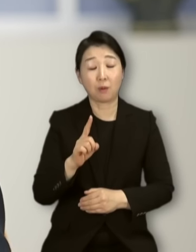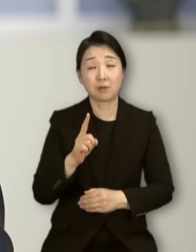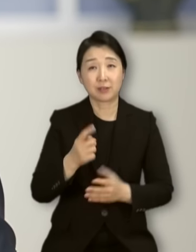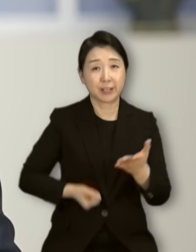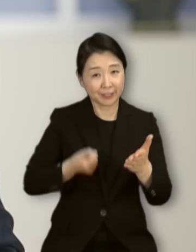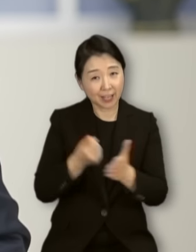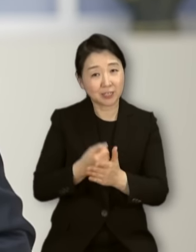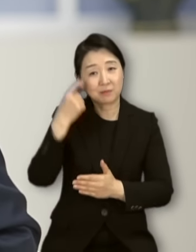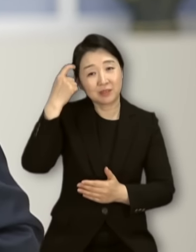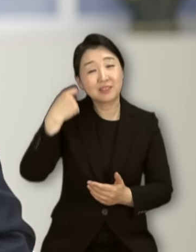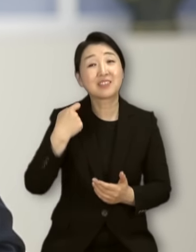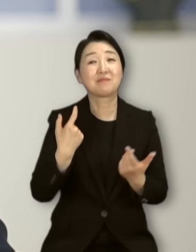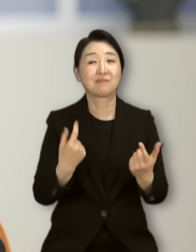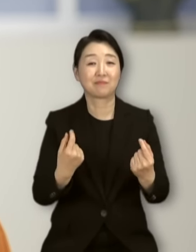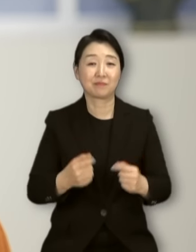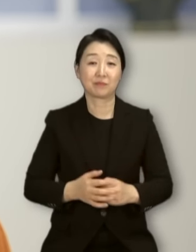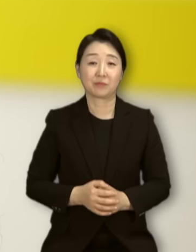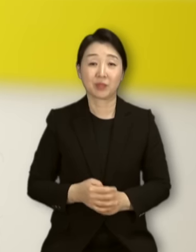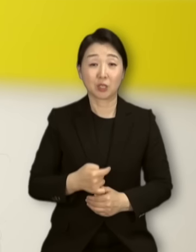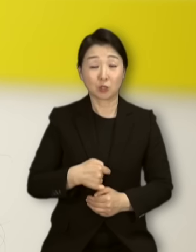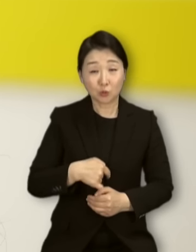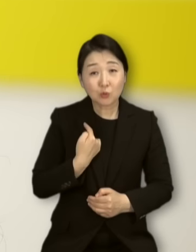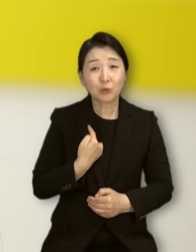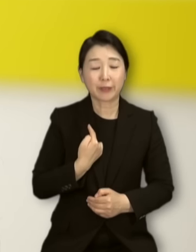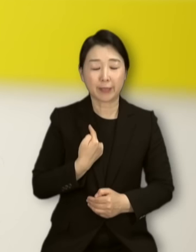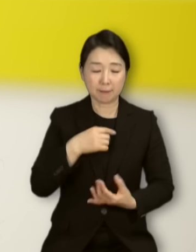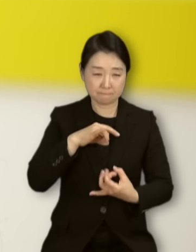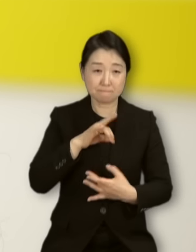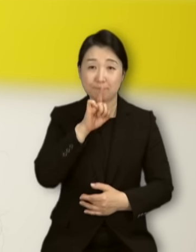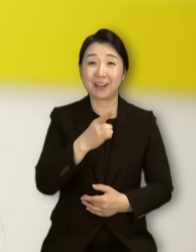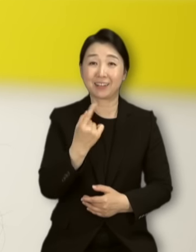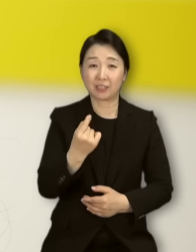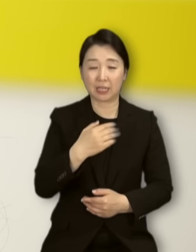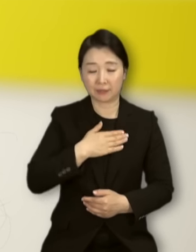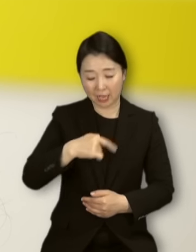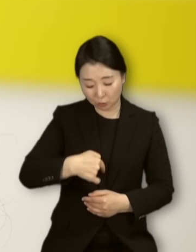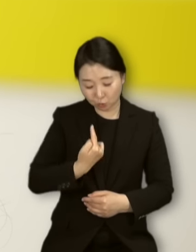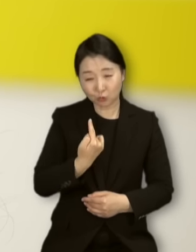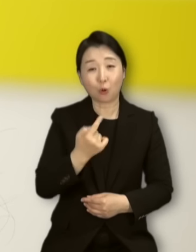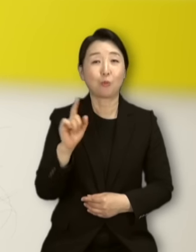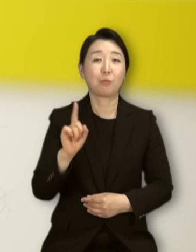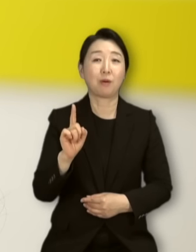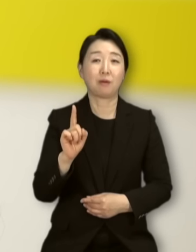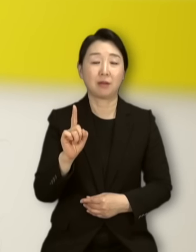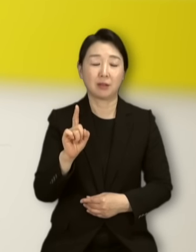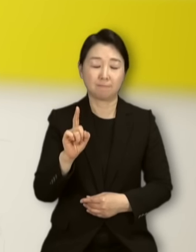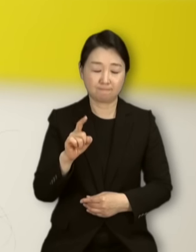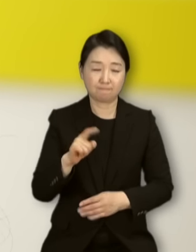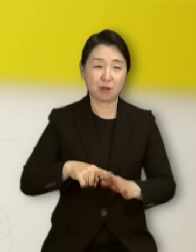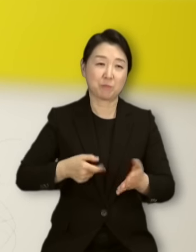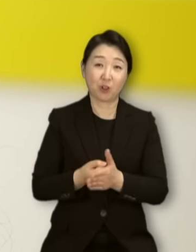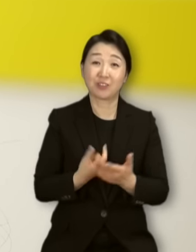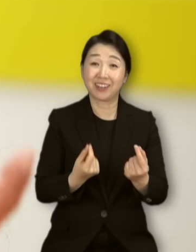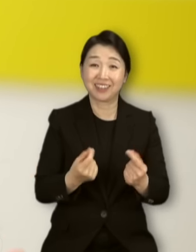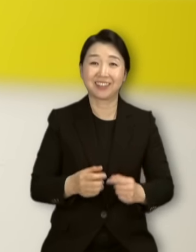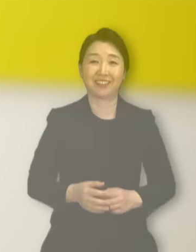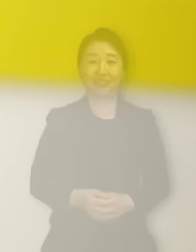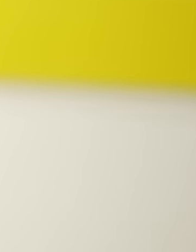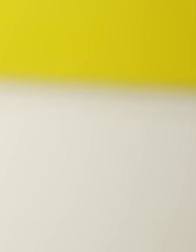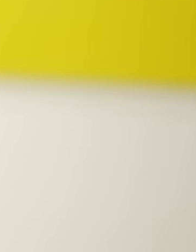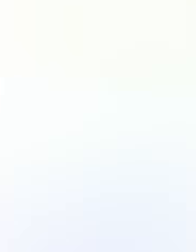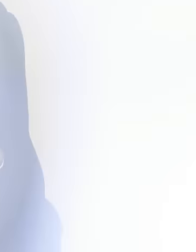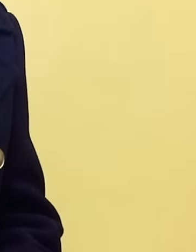이렇게 다짐하는 말 근데 그게 감사가 1년이 지나고 2년이 지나고 하니까 정말 감사할 일이 너무너무